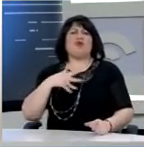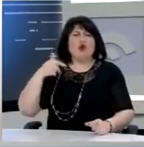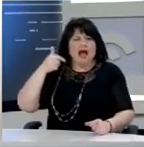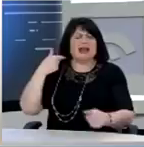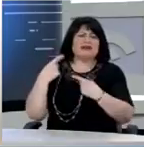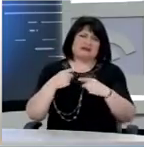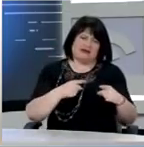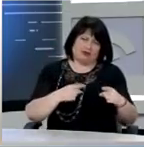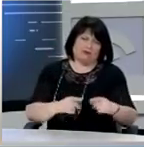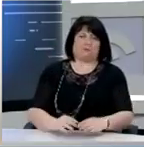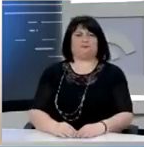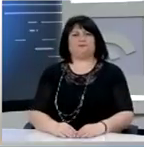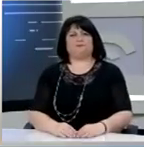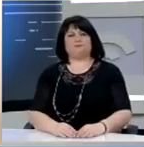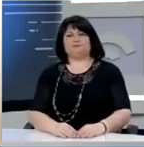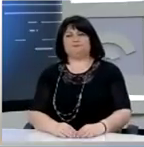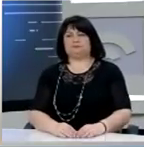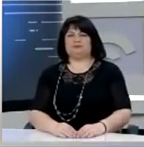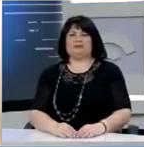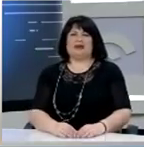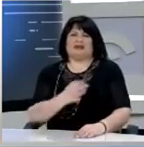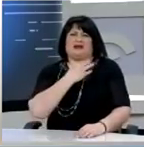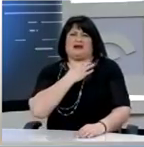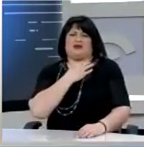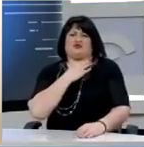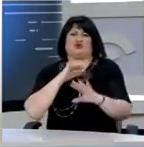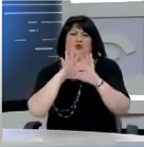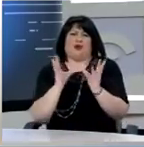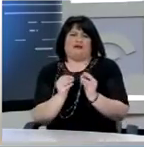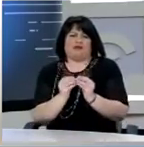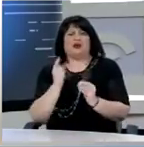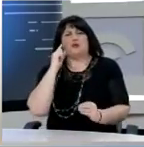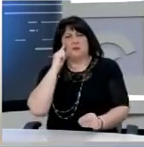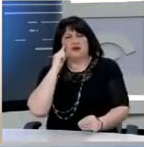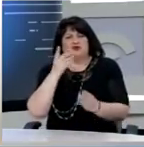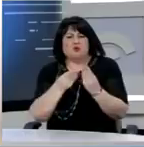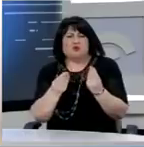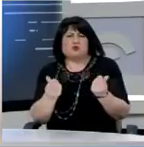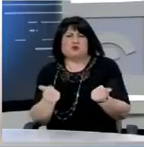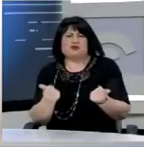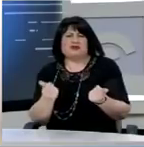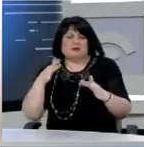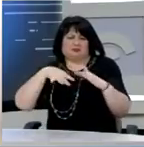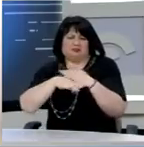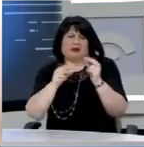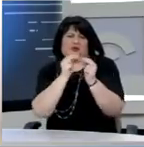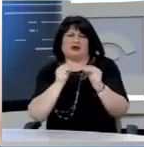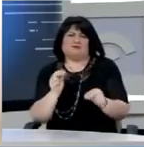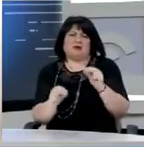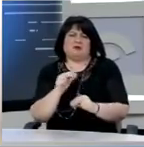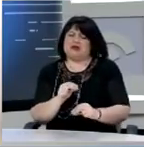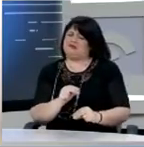Περιττώ να πω ότι όλα αυτά δεν νομίζω να είχαν τελικά κάποια ουσιώδη επίδραση στα εκλογικά αποτελέσματα.